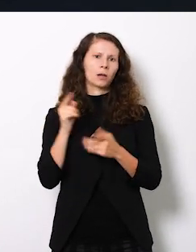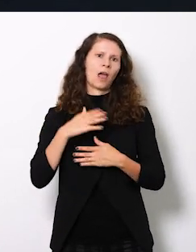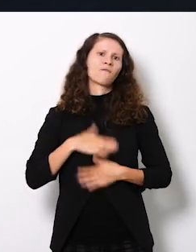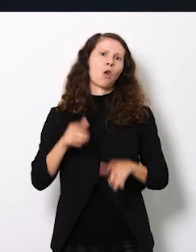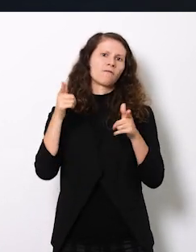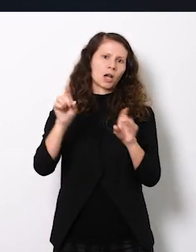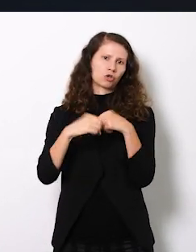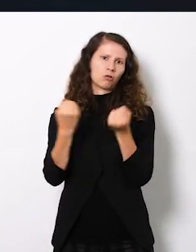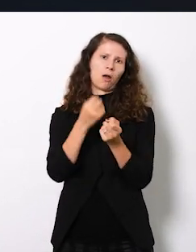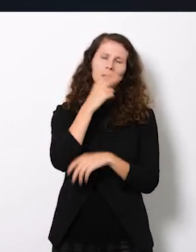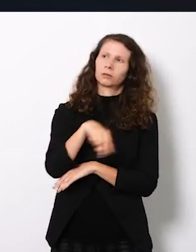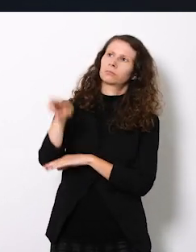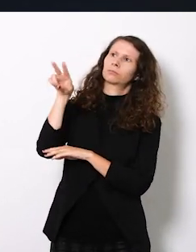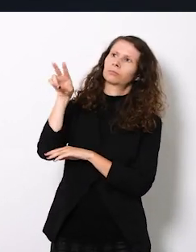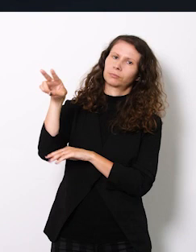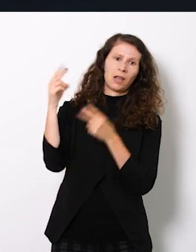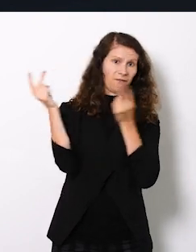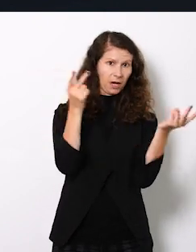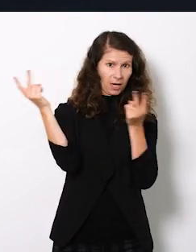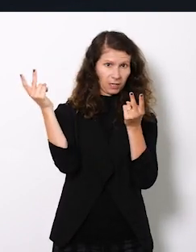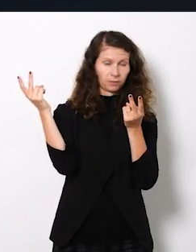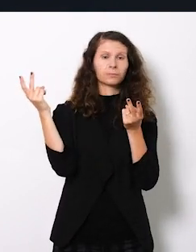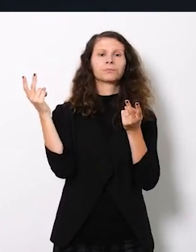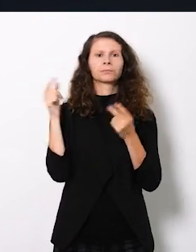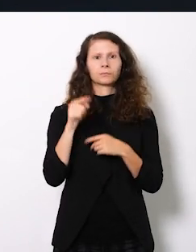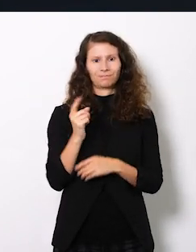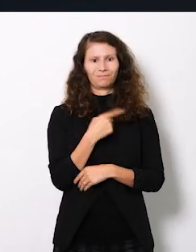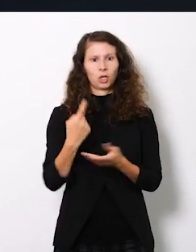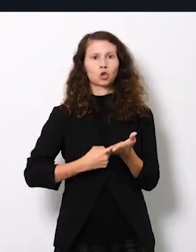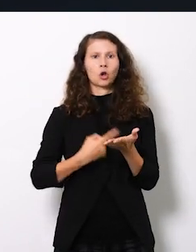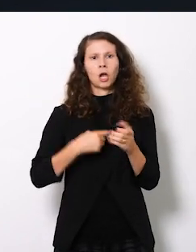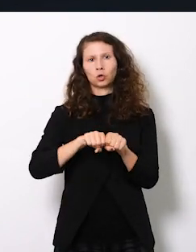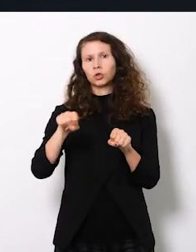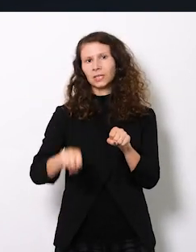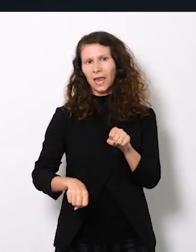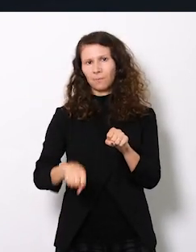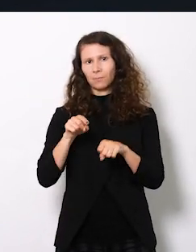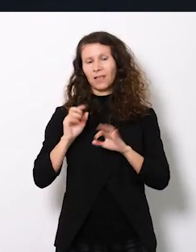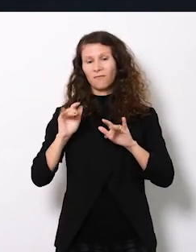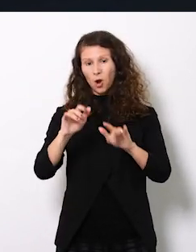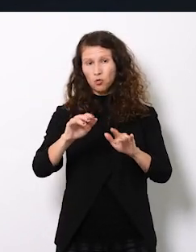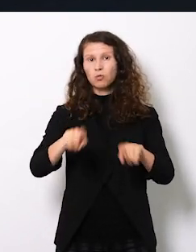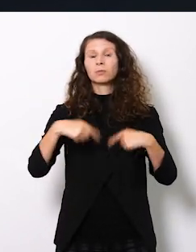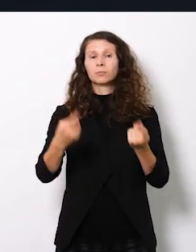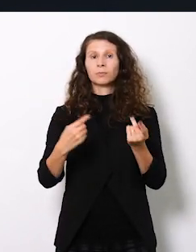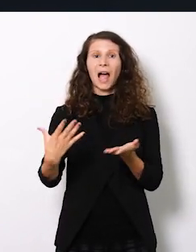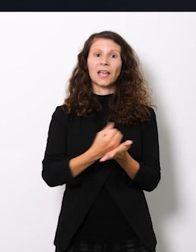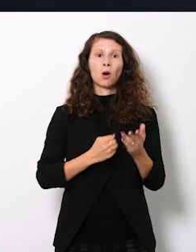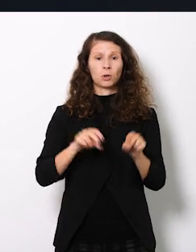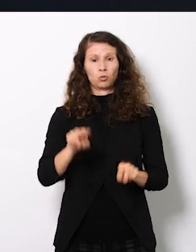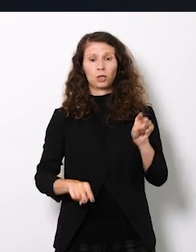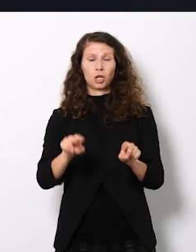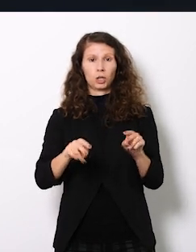Vorzeige-Wohlfahrtsstaaten genannt werden, dann stellen wir fest, dass nach der Wirkung unseres Steuersystems die Einkommensunterschiede